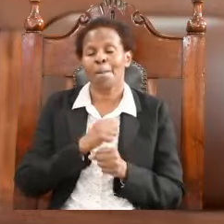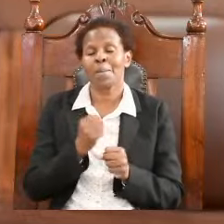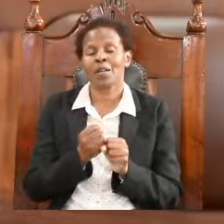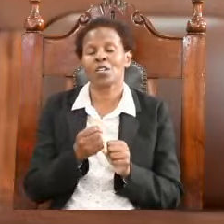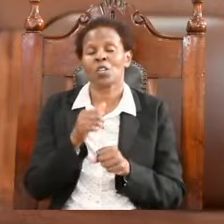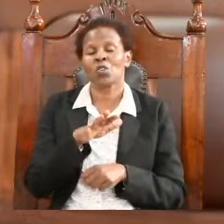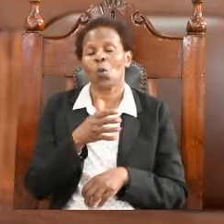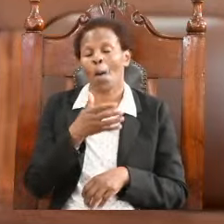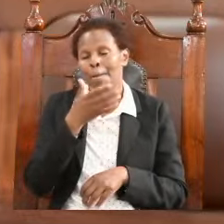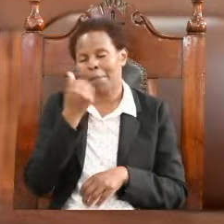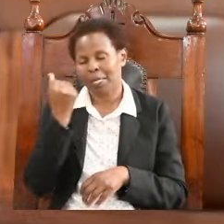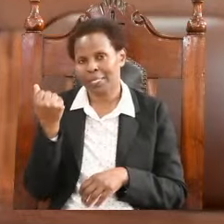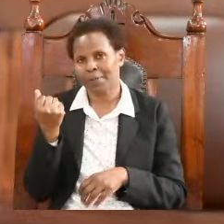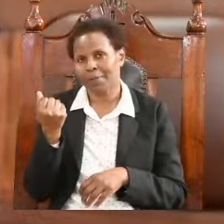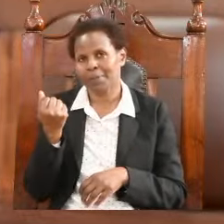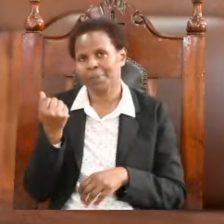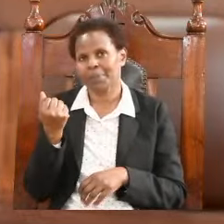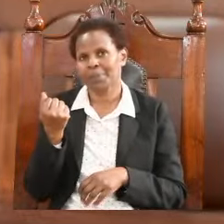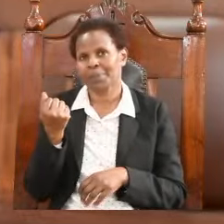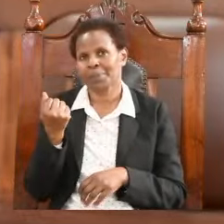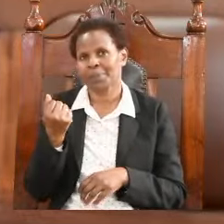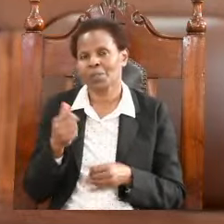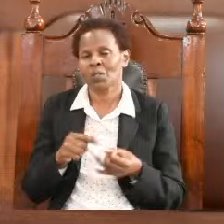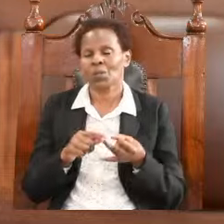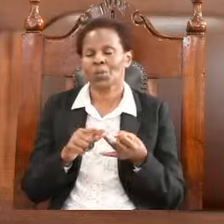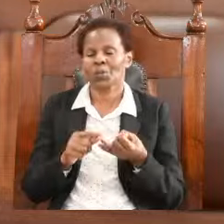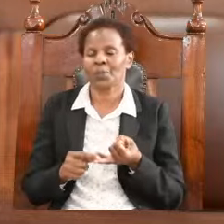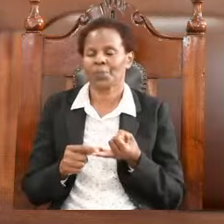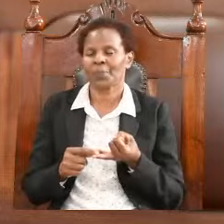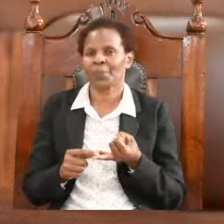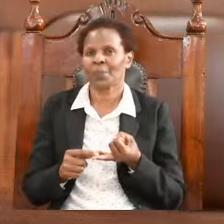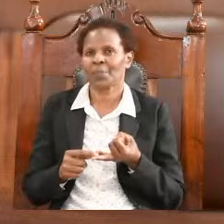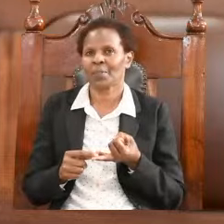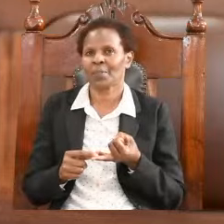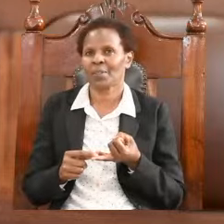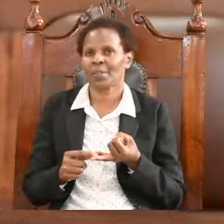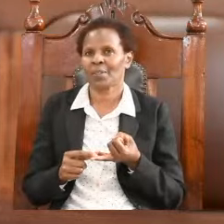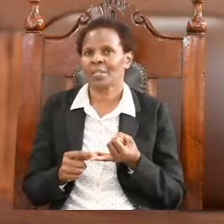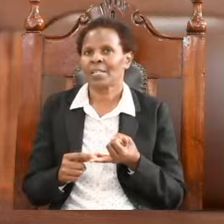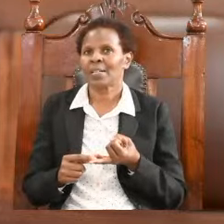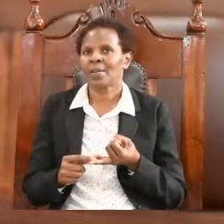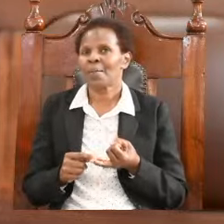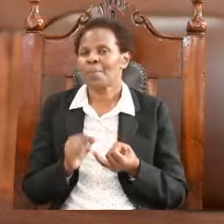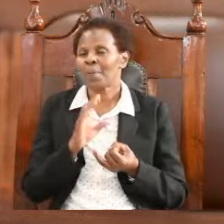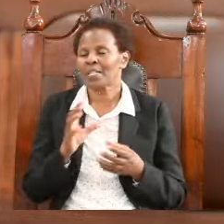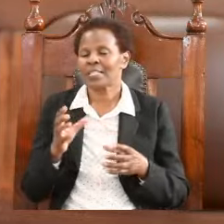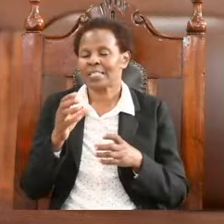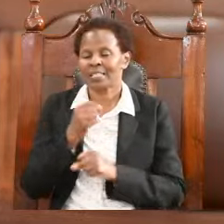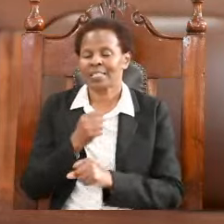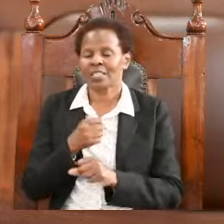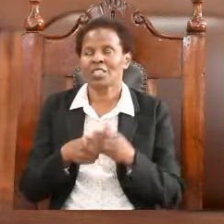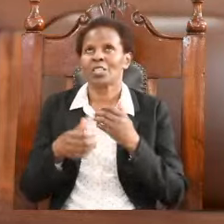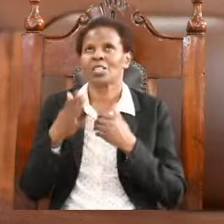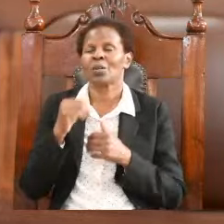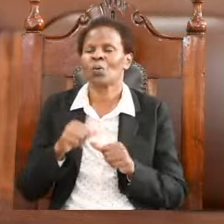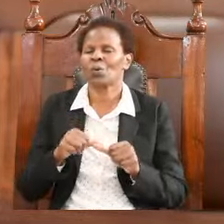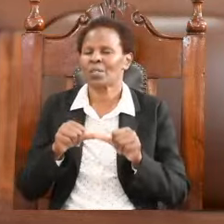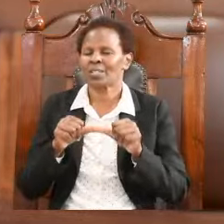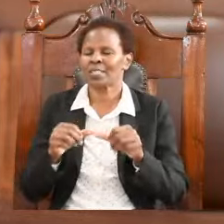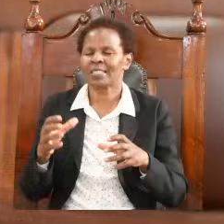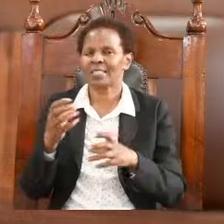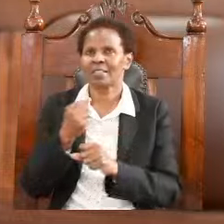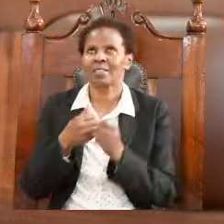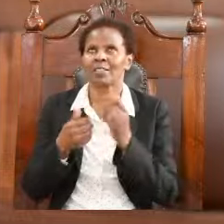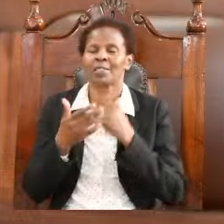better not bitter wa keri twauga horo wa gutuika ehokeku kuri ngai consistency